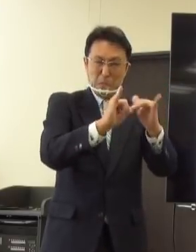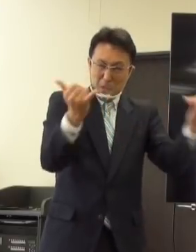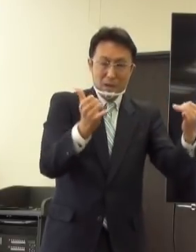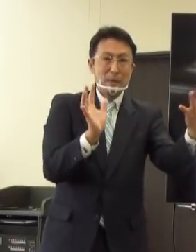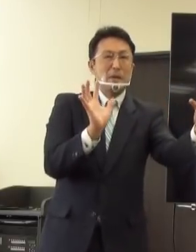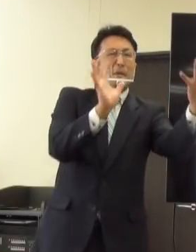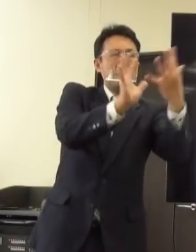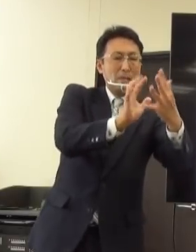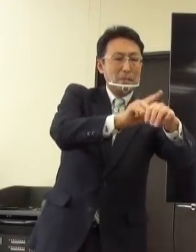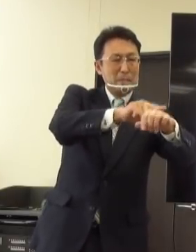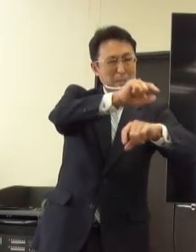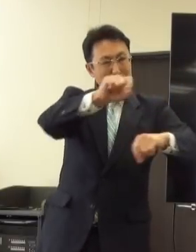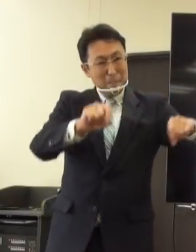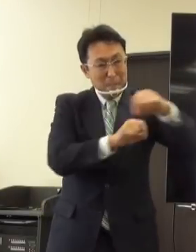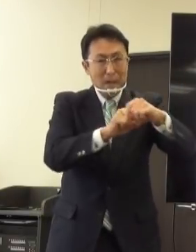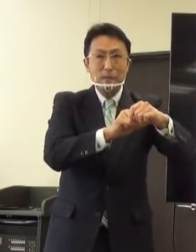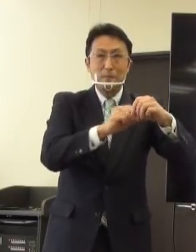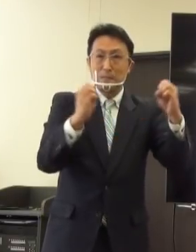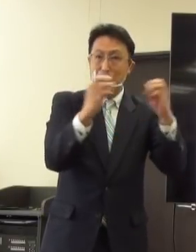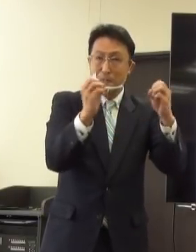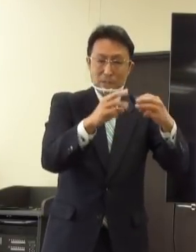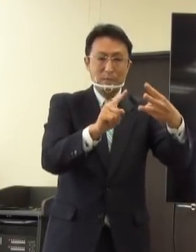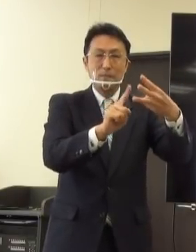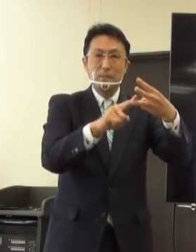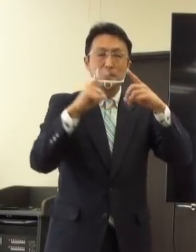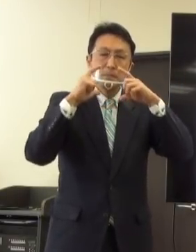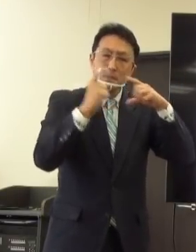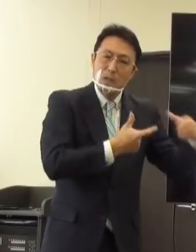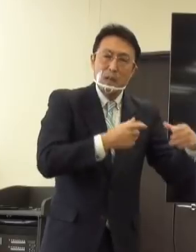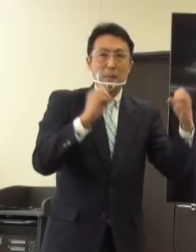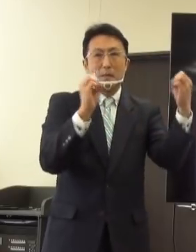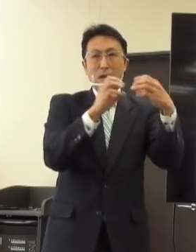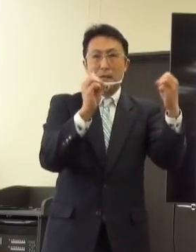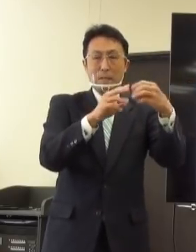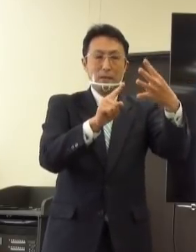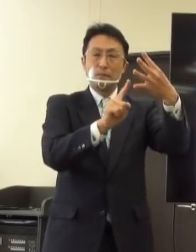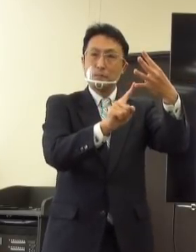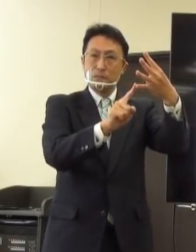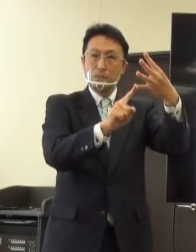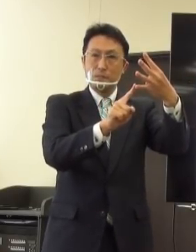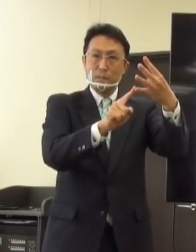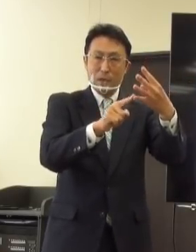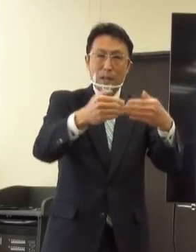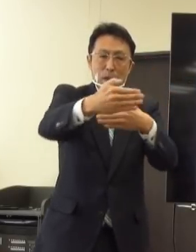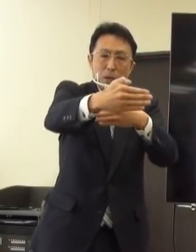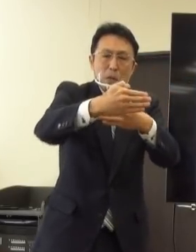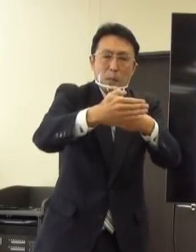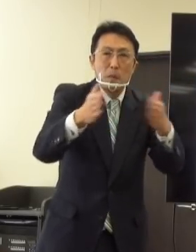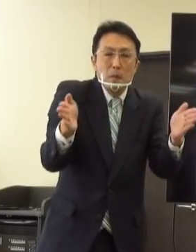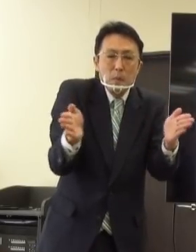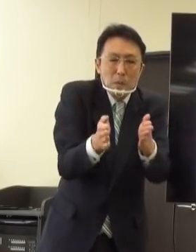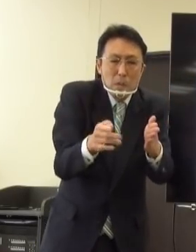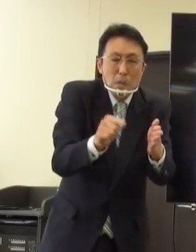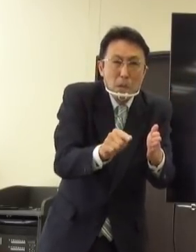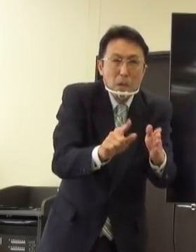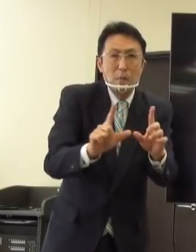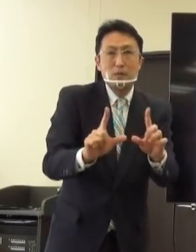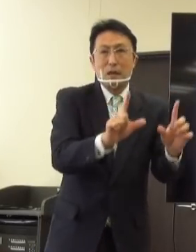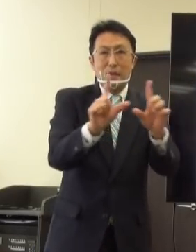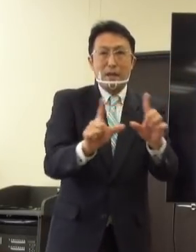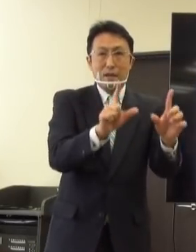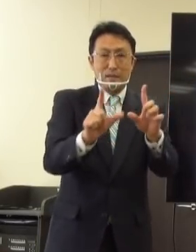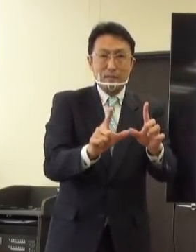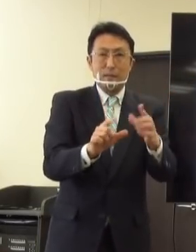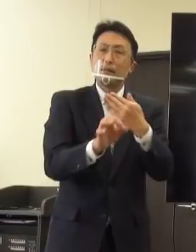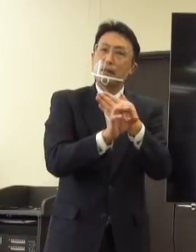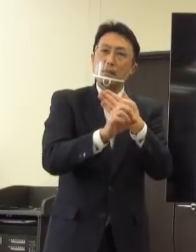に及ぶ飲食、3つ、マスクなしでの会話、4つ、狭い空間での共同生活、例えば寮